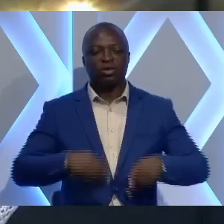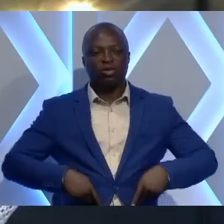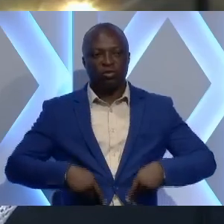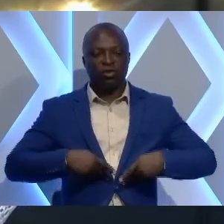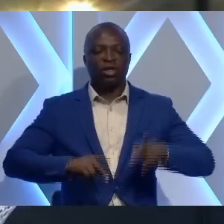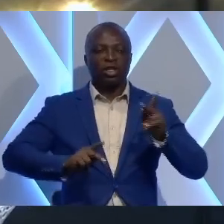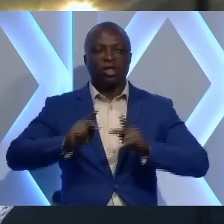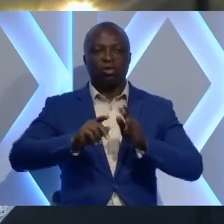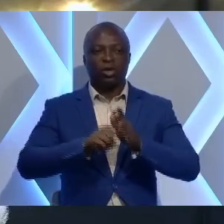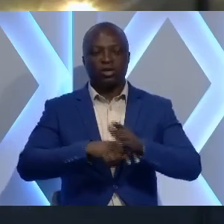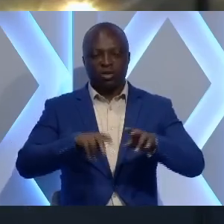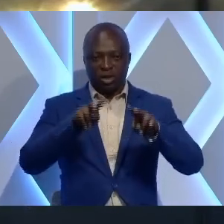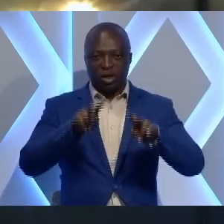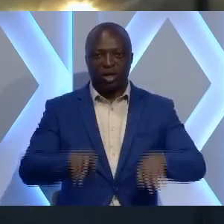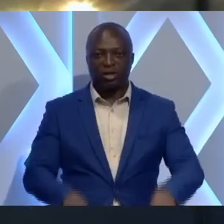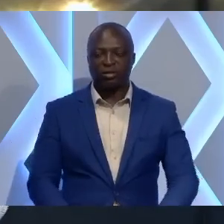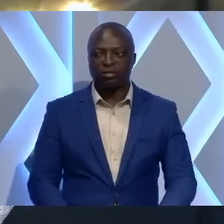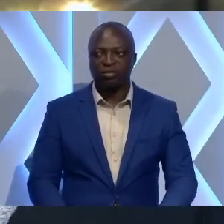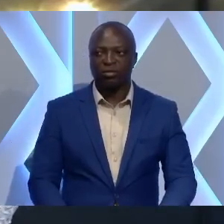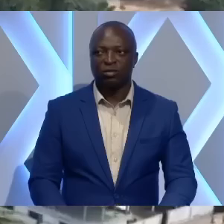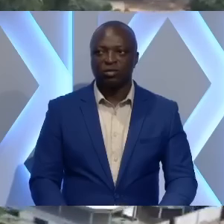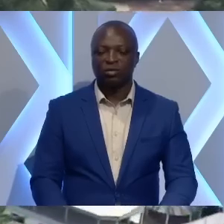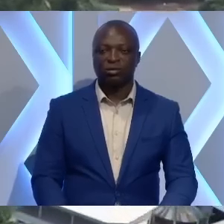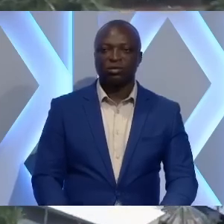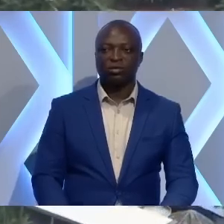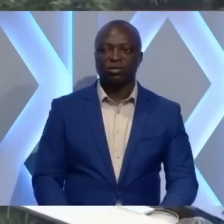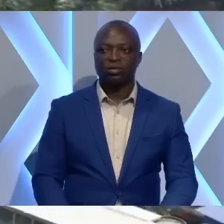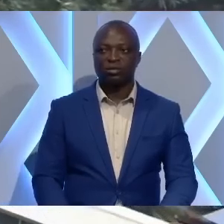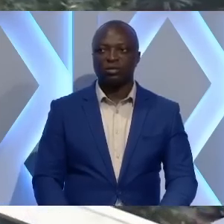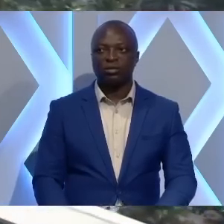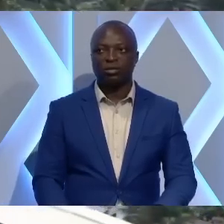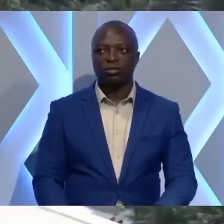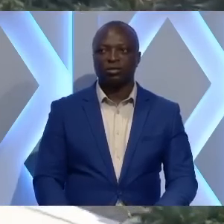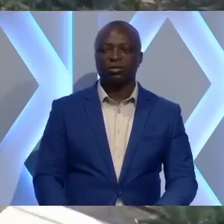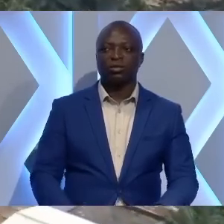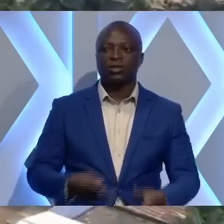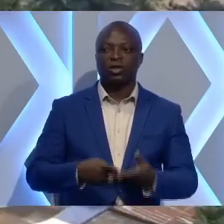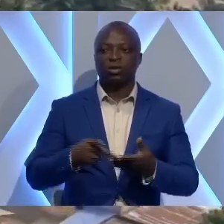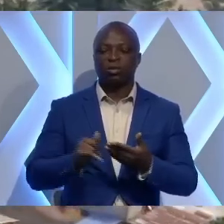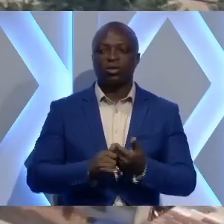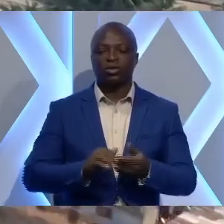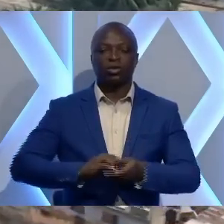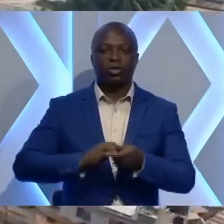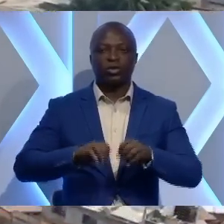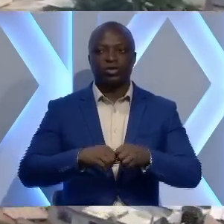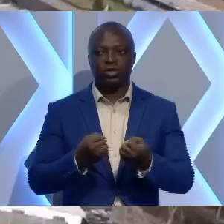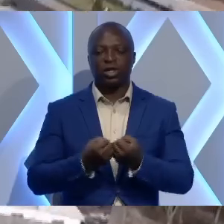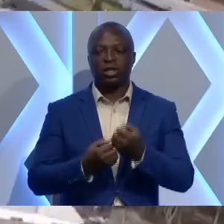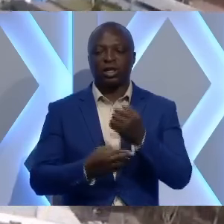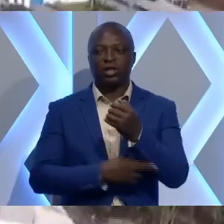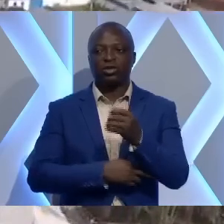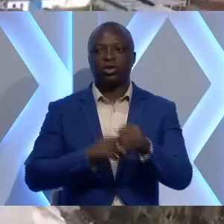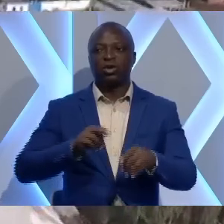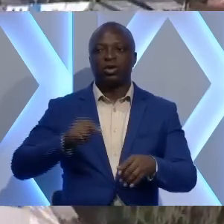de vie des populations. Écoutez cela. Le projet de cohésion sociale des régions nord du golfe